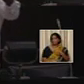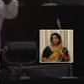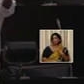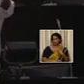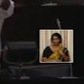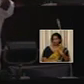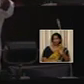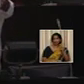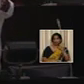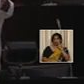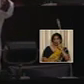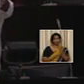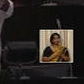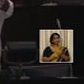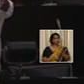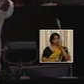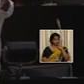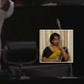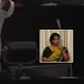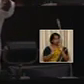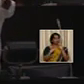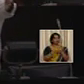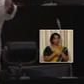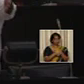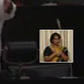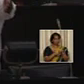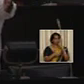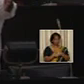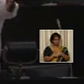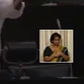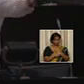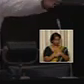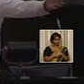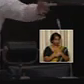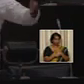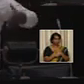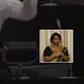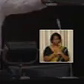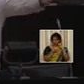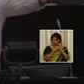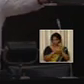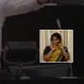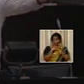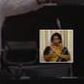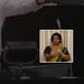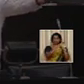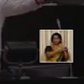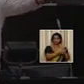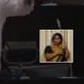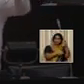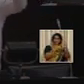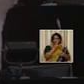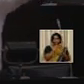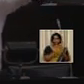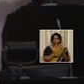දැන් රනිල් වික්‍රමසිංහ ජනාධිපතිතුමා නියෝජනය කරන මේ ආණ්ඩුවේ නියෝජනය කරන මෙහෙන් පැනලා ගිහිල්ලා හිටපු කවුරු හරි